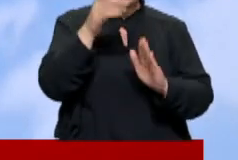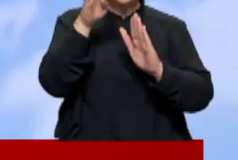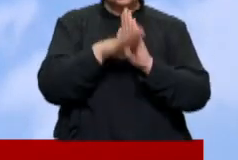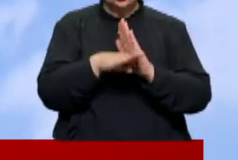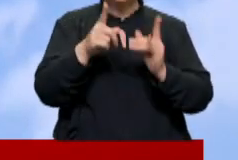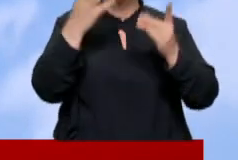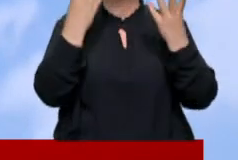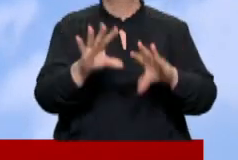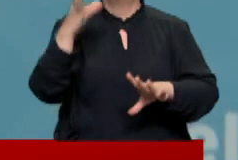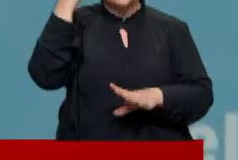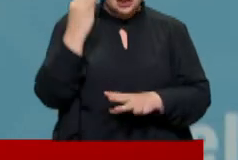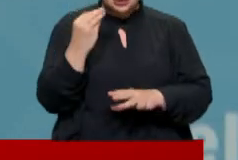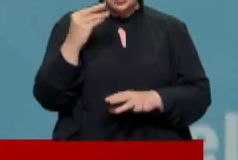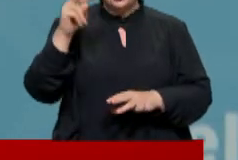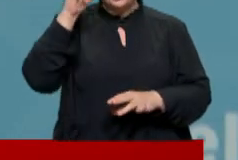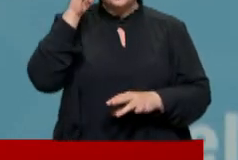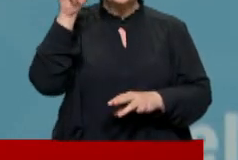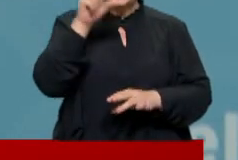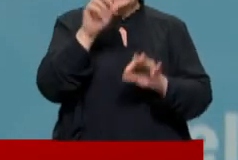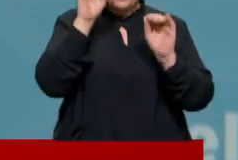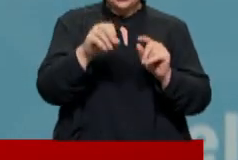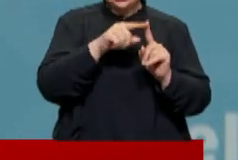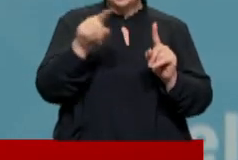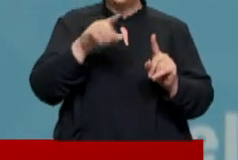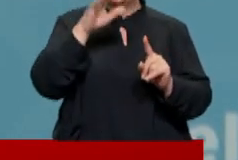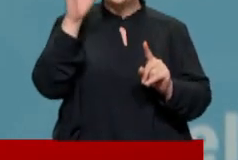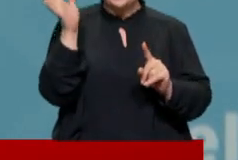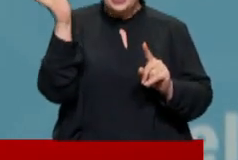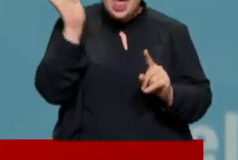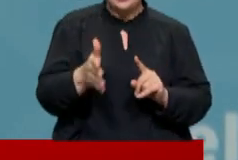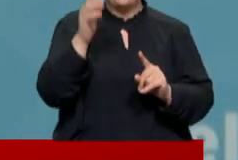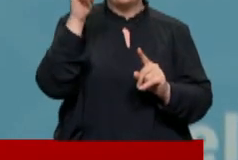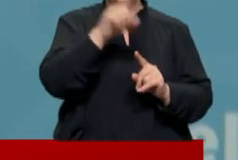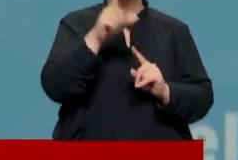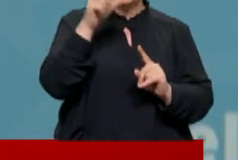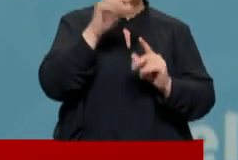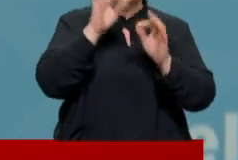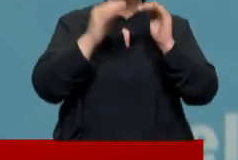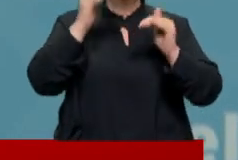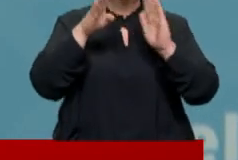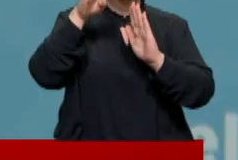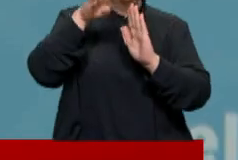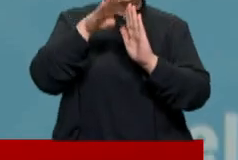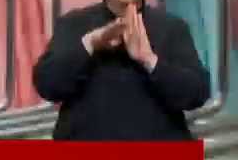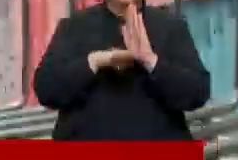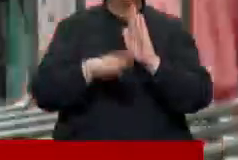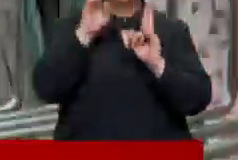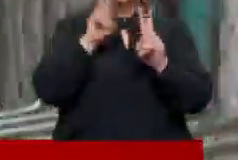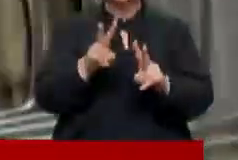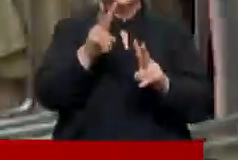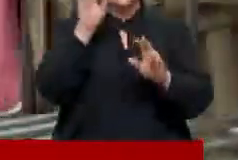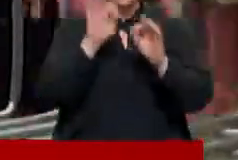Onu da tutturamayacağını anladı. Aralık ayından itibaren her ay enflasyonun nasıl düştüğünü hep beraber göreceğiz.